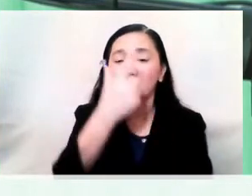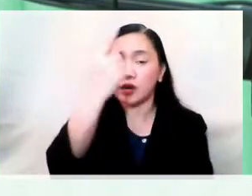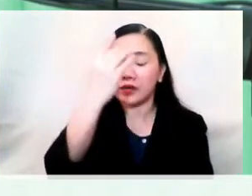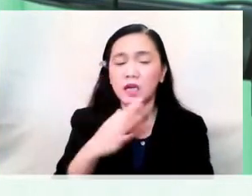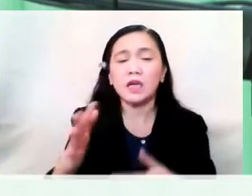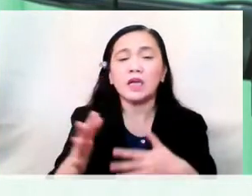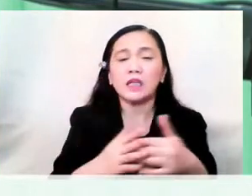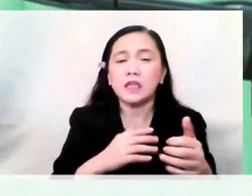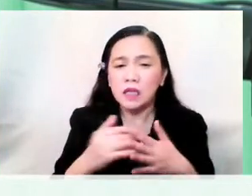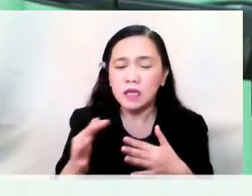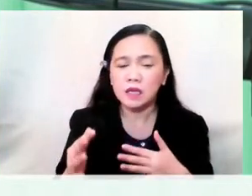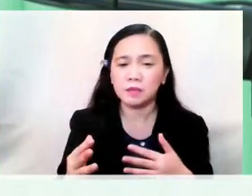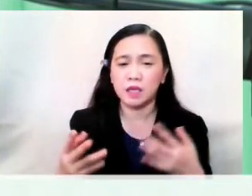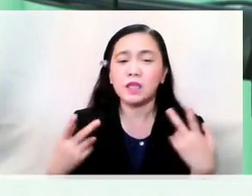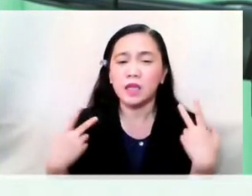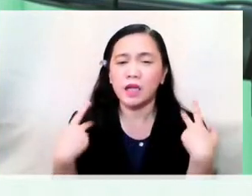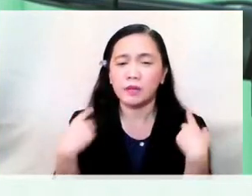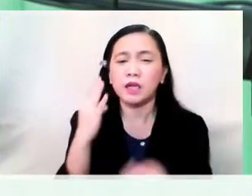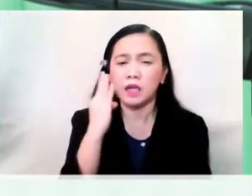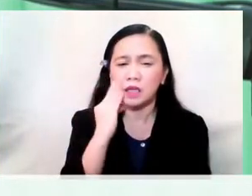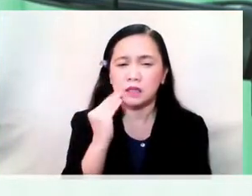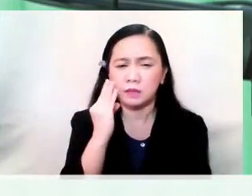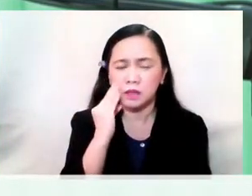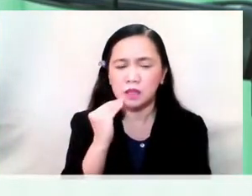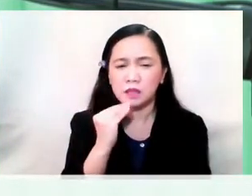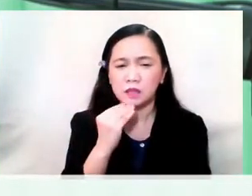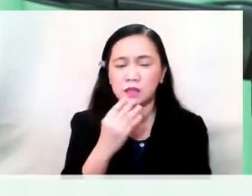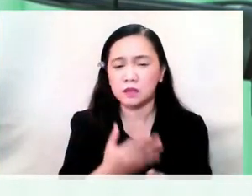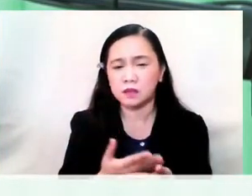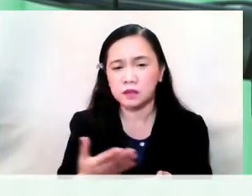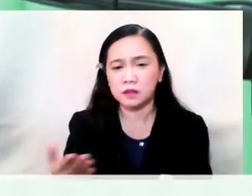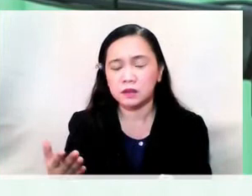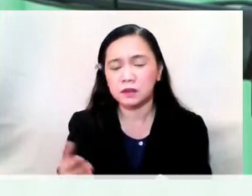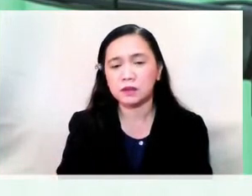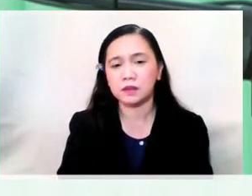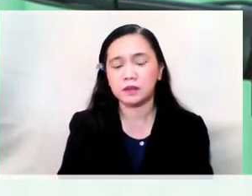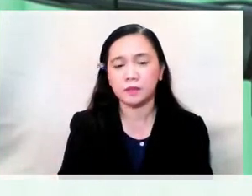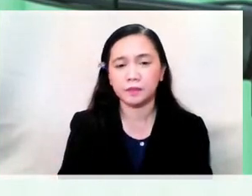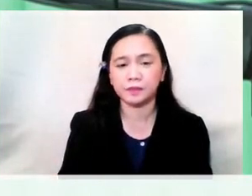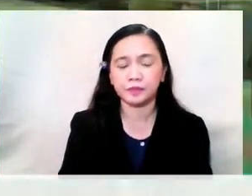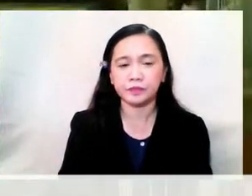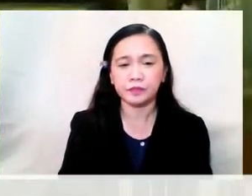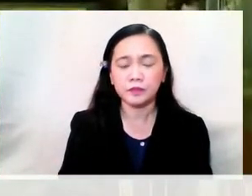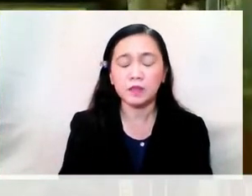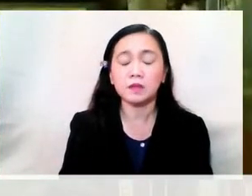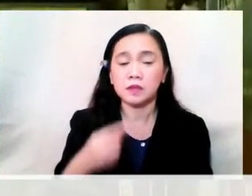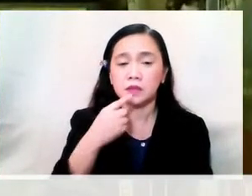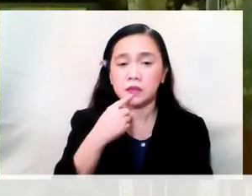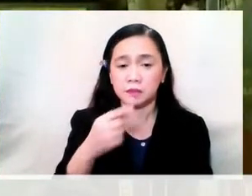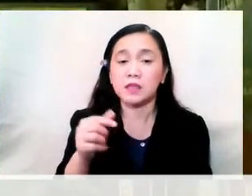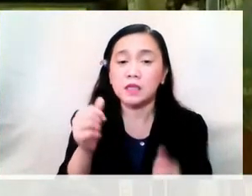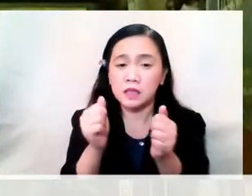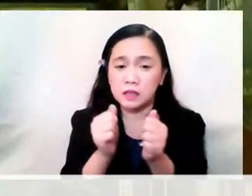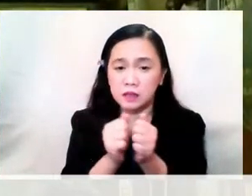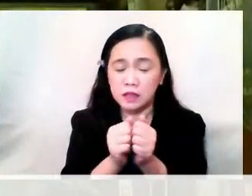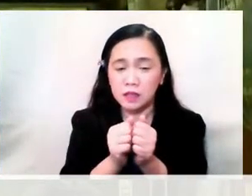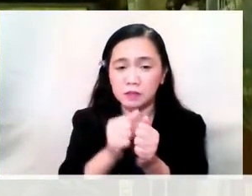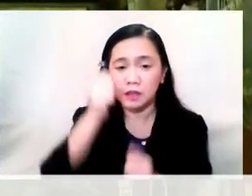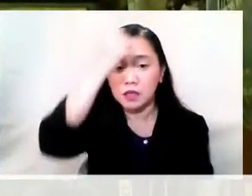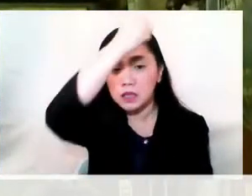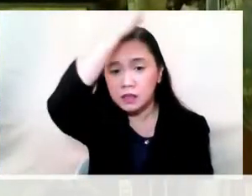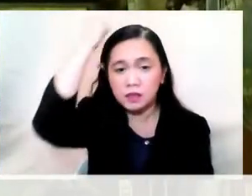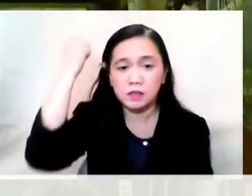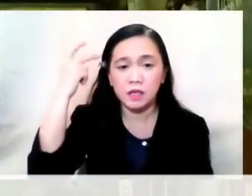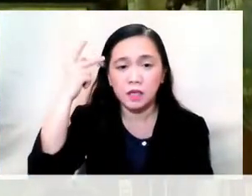are present. Kaya nga masasabi natin kasama ni San Pablo, ang pag-ibig